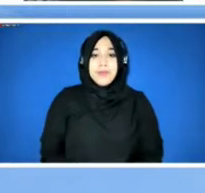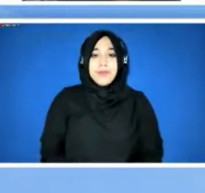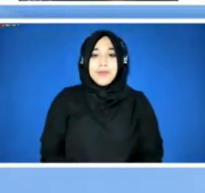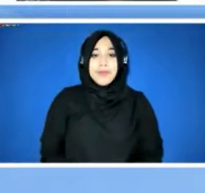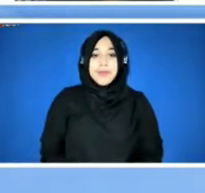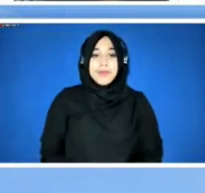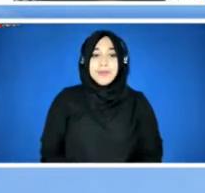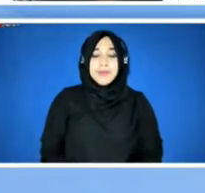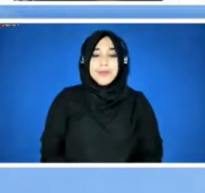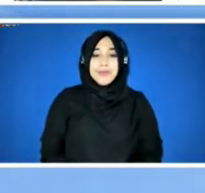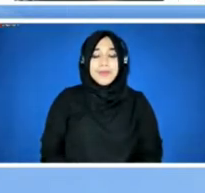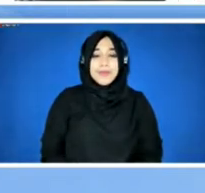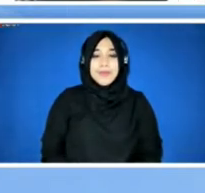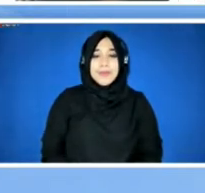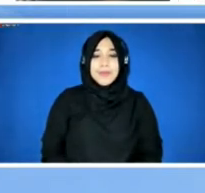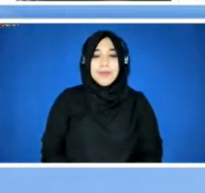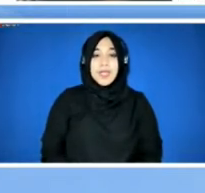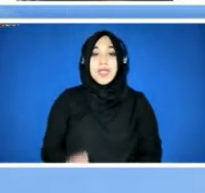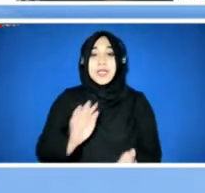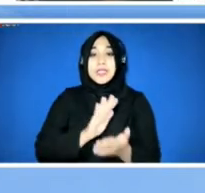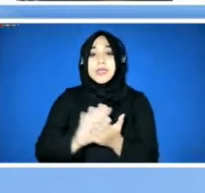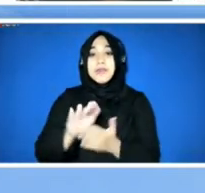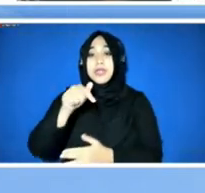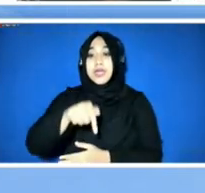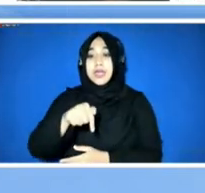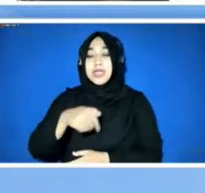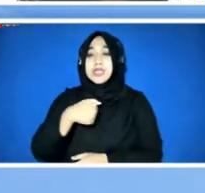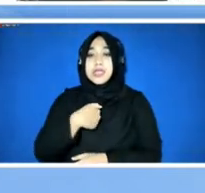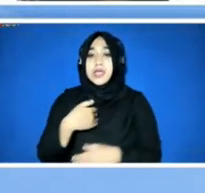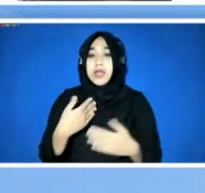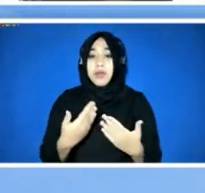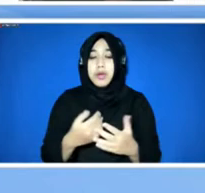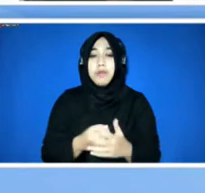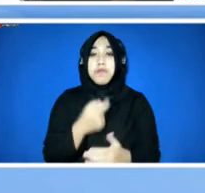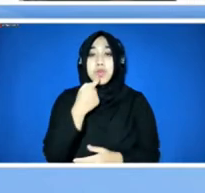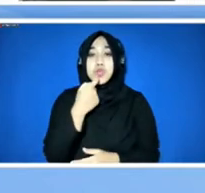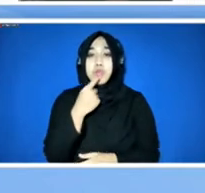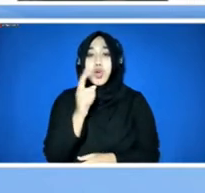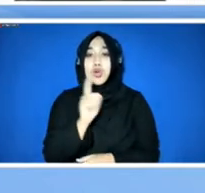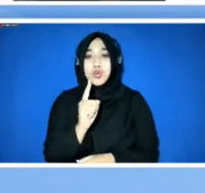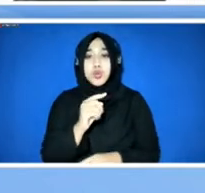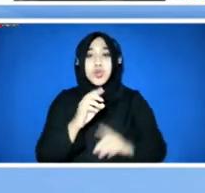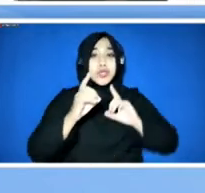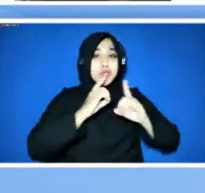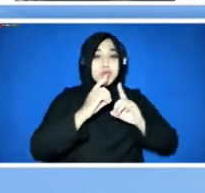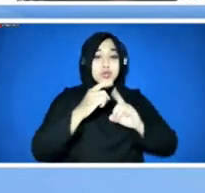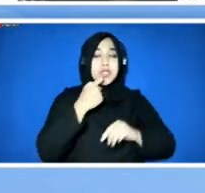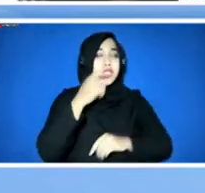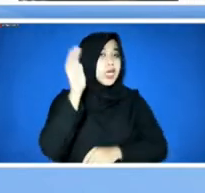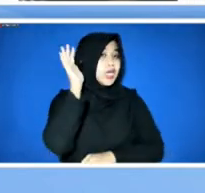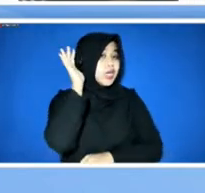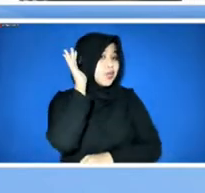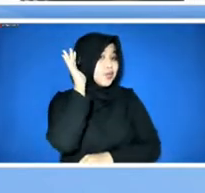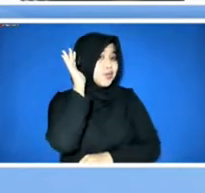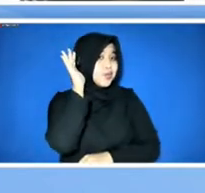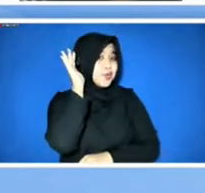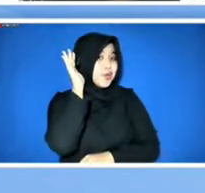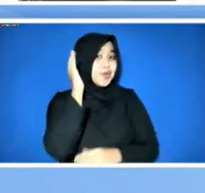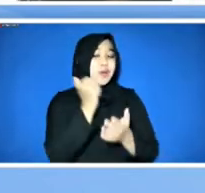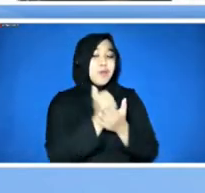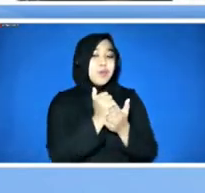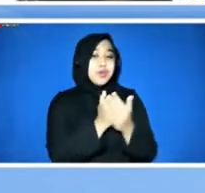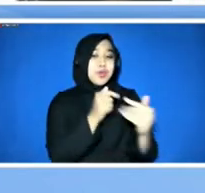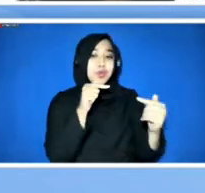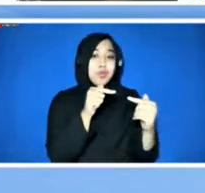Baik, ya. Dan pada kesempatan kali ini saya akan mencoba mendiskusikan sebuah isu yang sangat erat